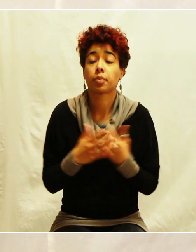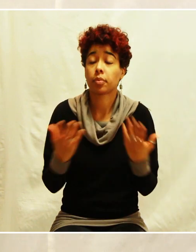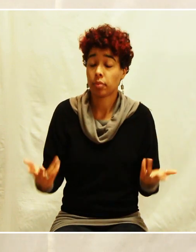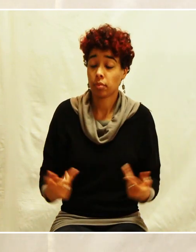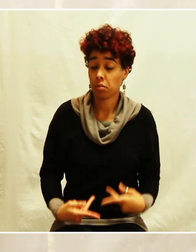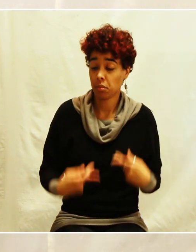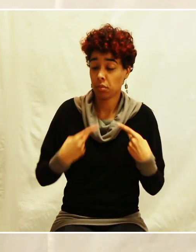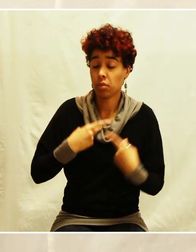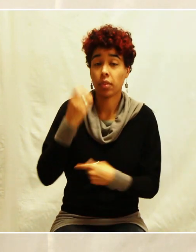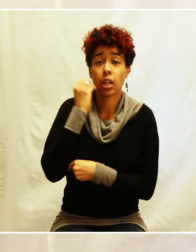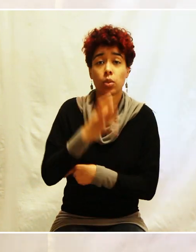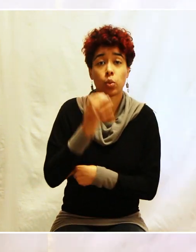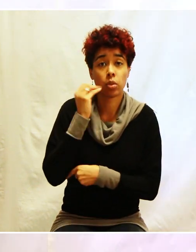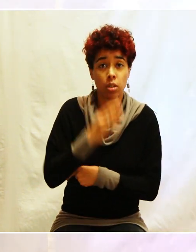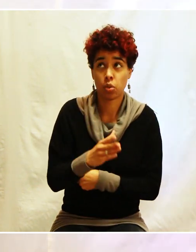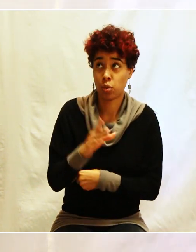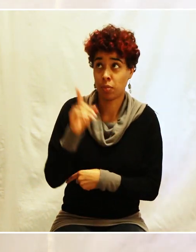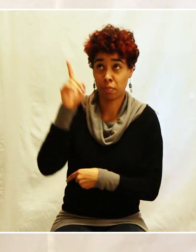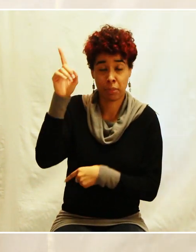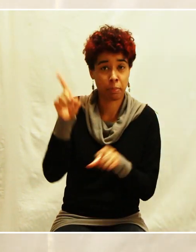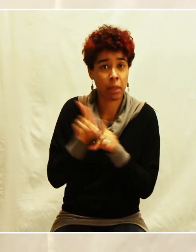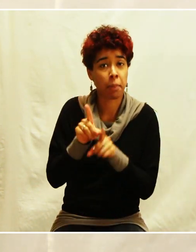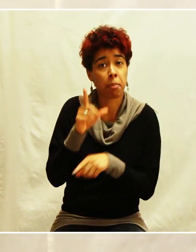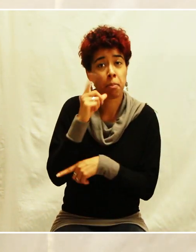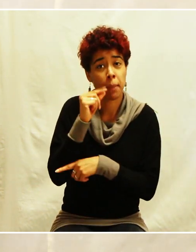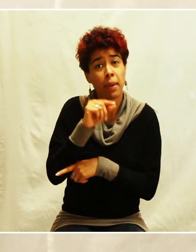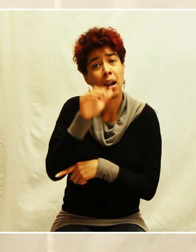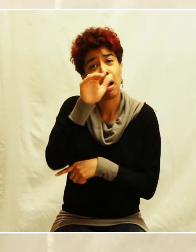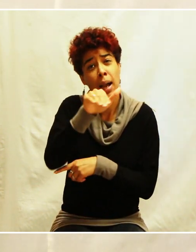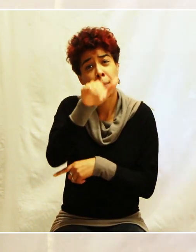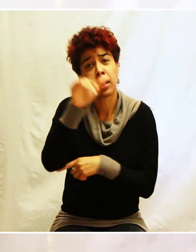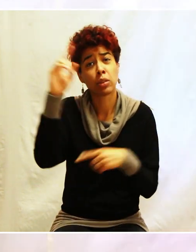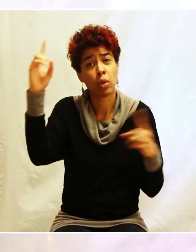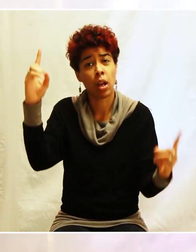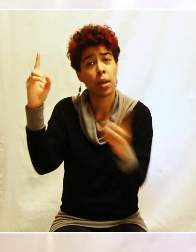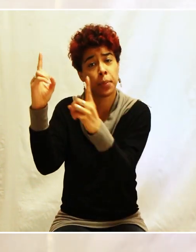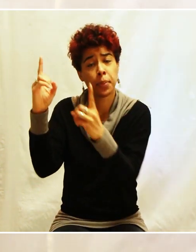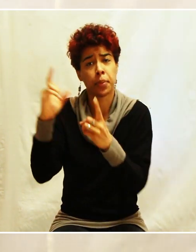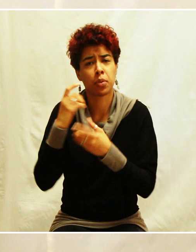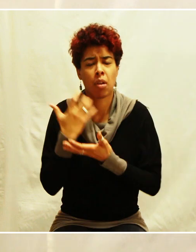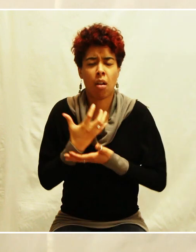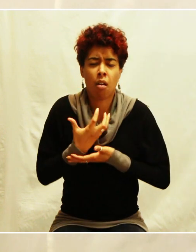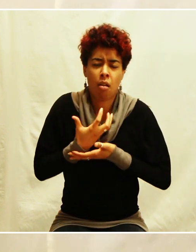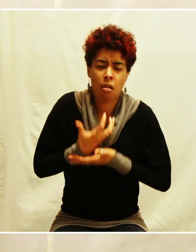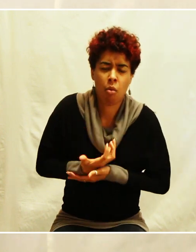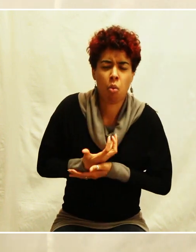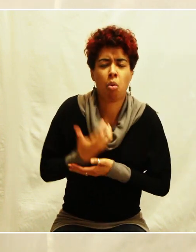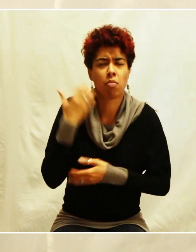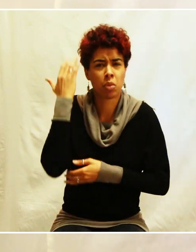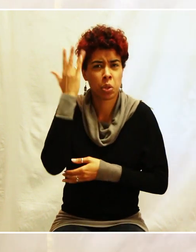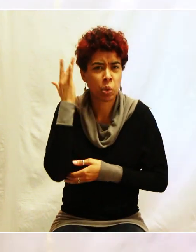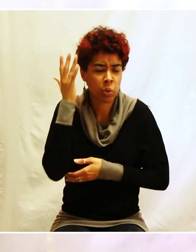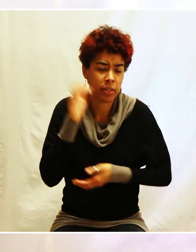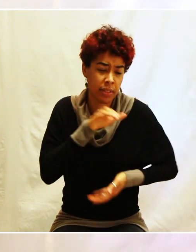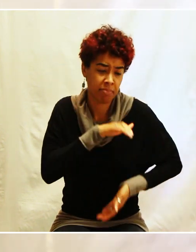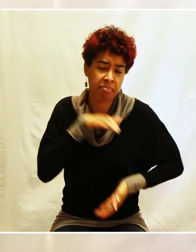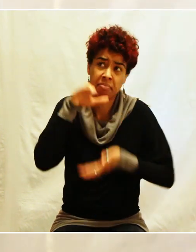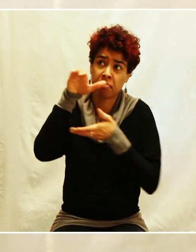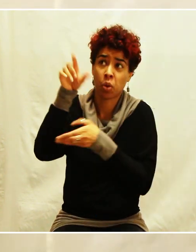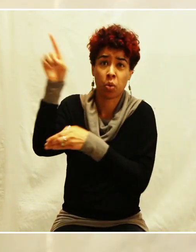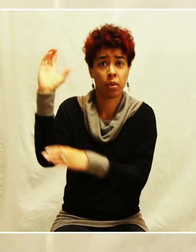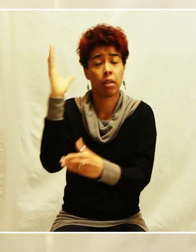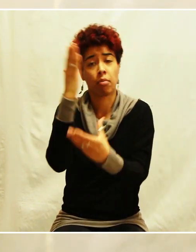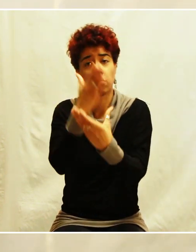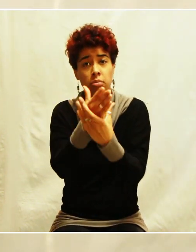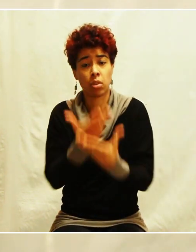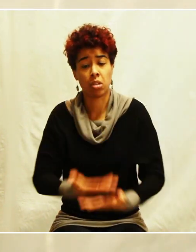vie de tous les jours, le Père t'appelle dans sa présence pour que tu puisses déposer tes fardeaux, tes soucis et qu'il puisse